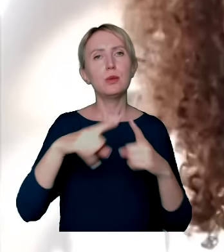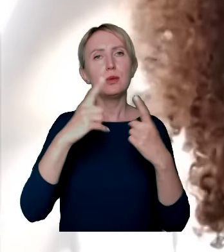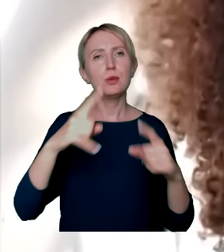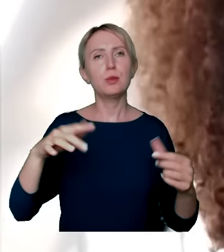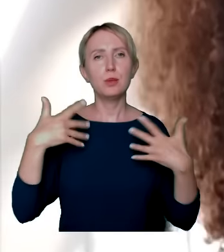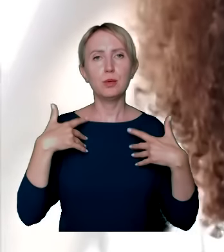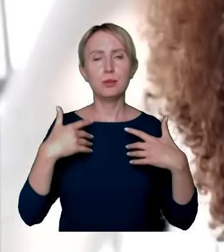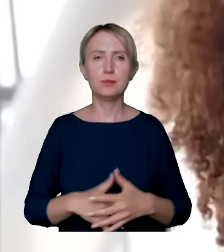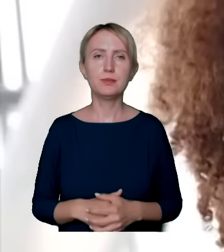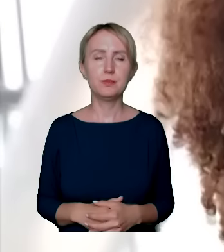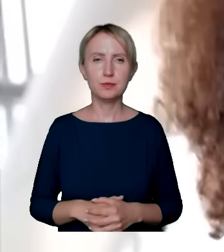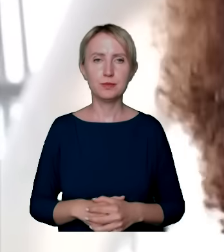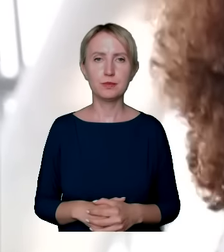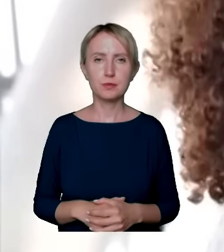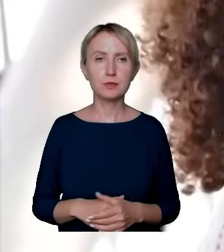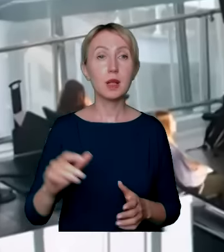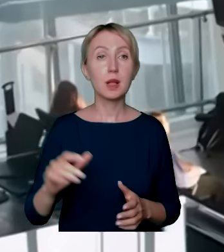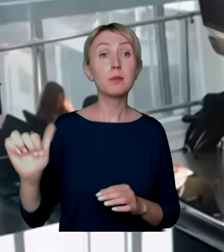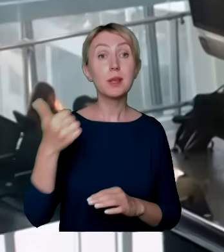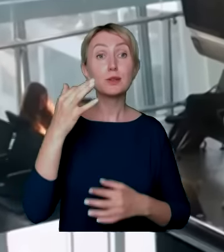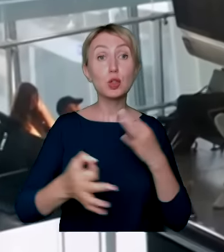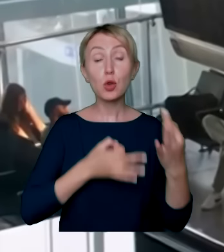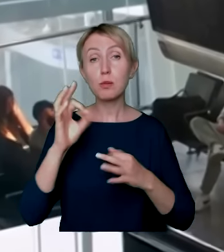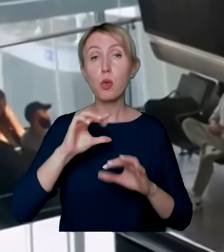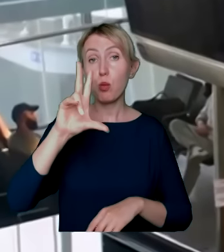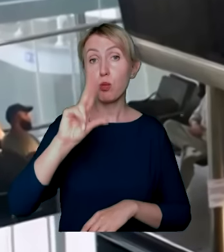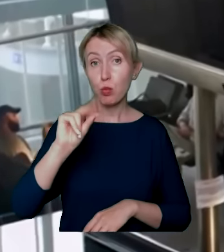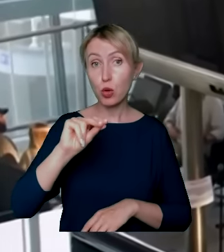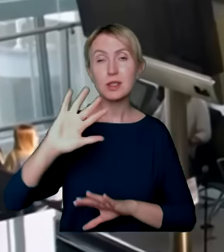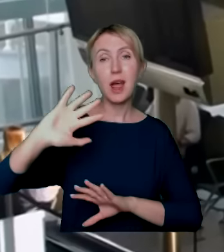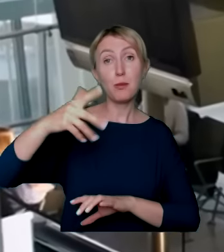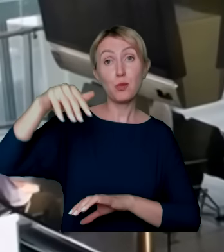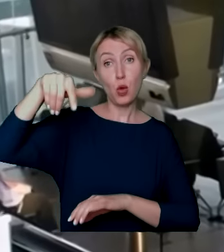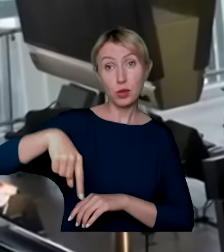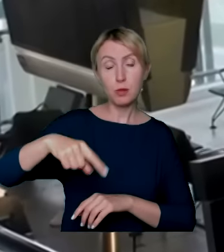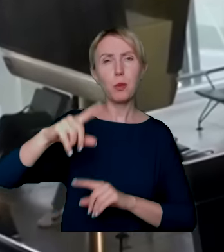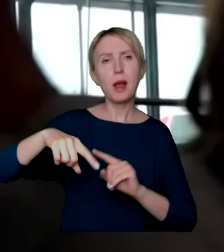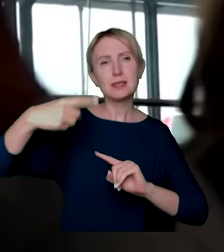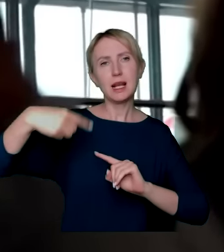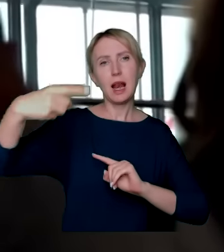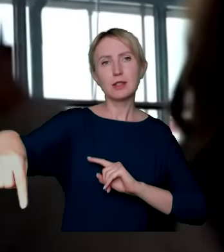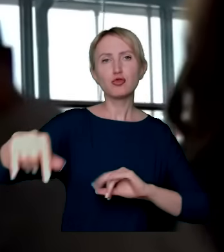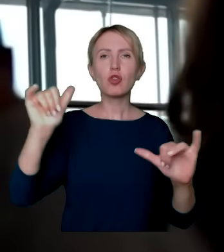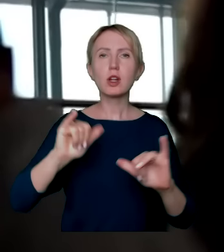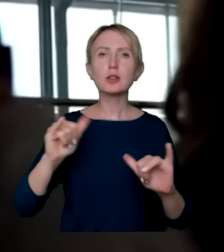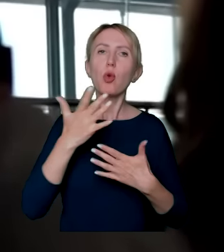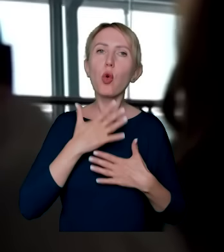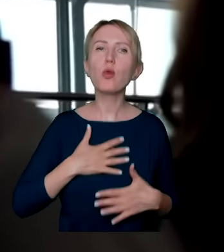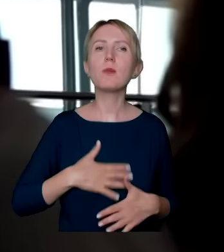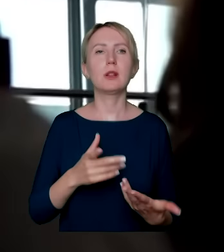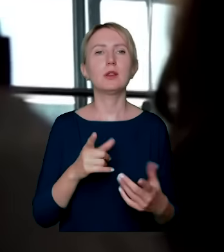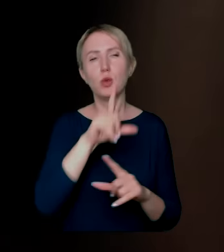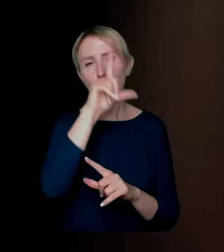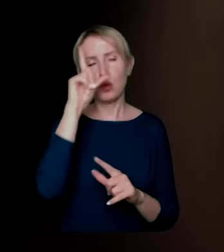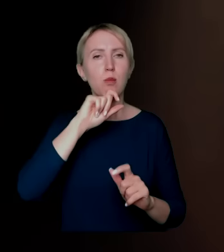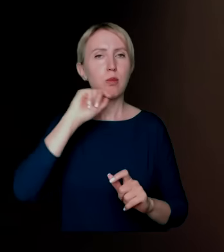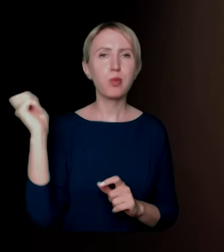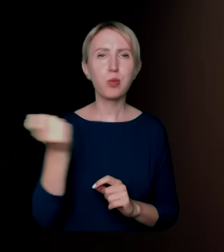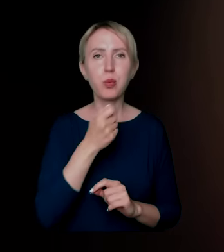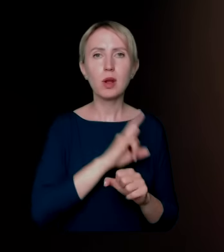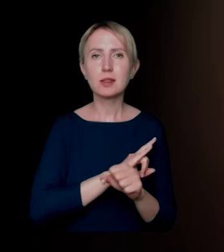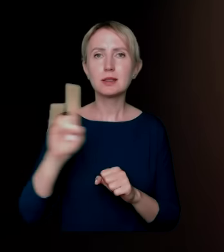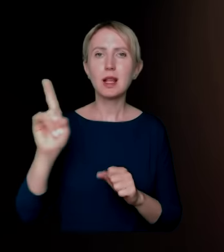Pierwszy lotniskowy koncert odbył się w poniedziałek na terminalu 5. Ma być to cykliczna impreza, by umilić życie pasażerom podróżującym samolotem w